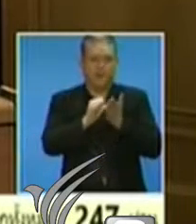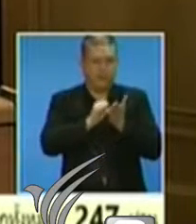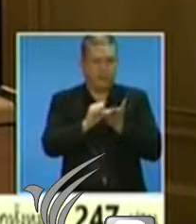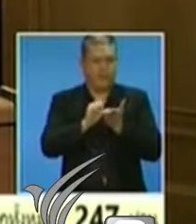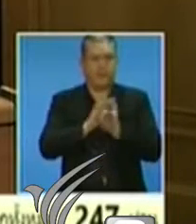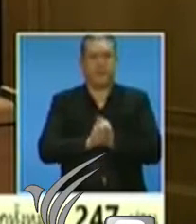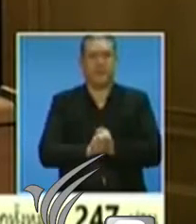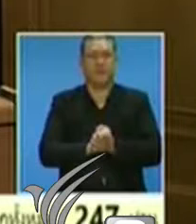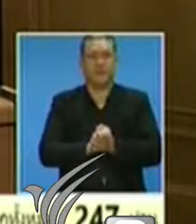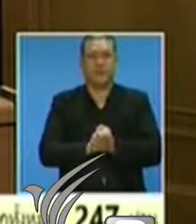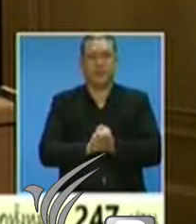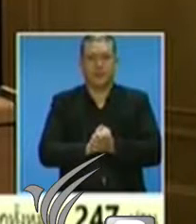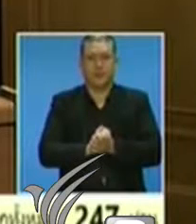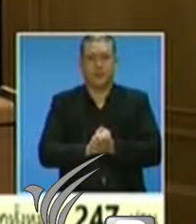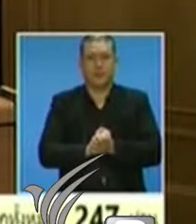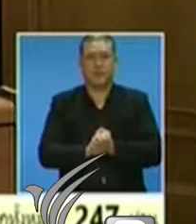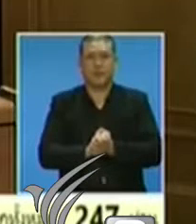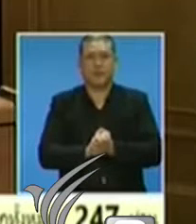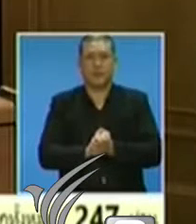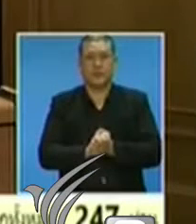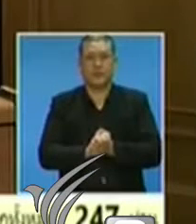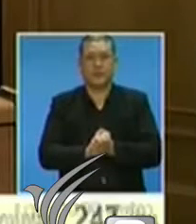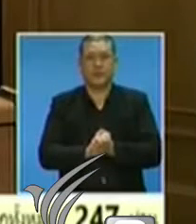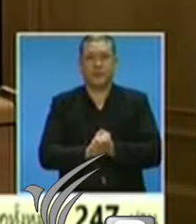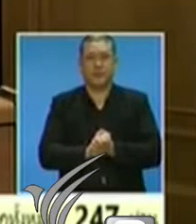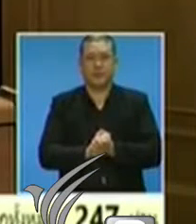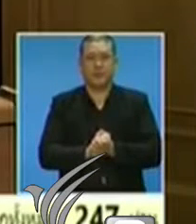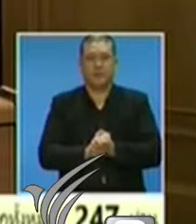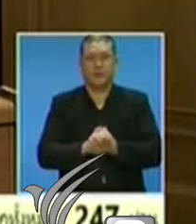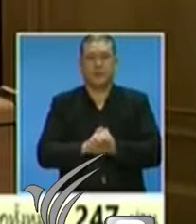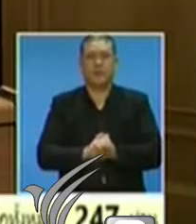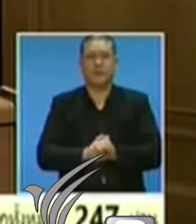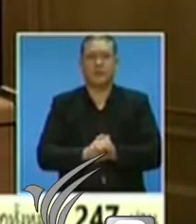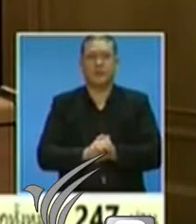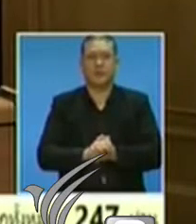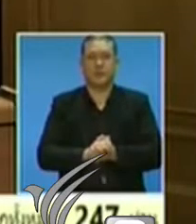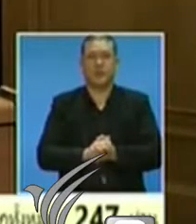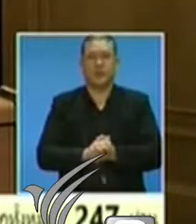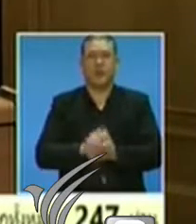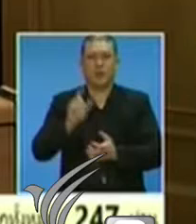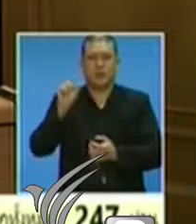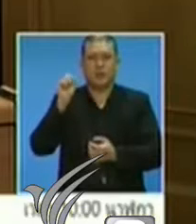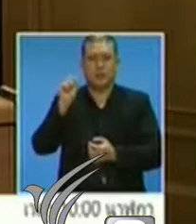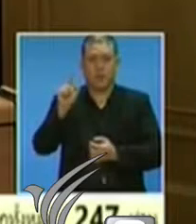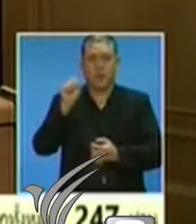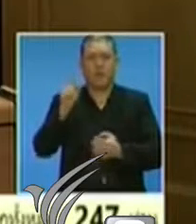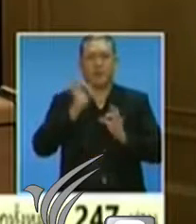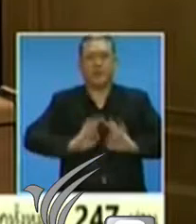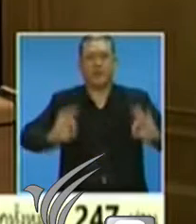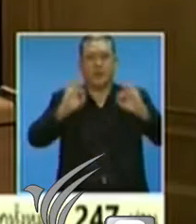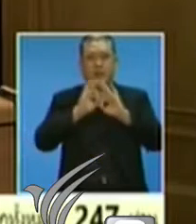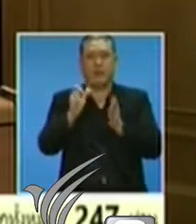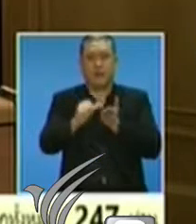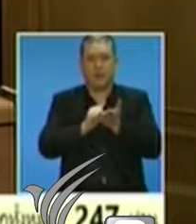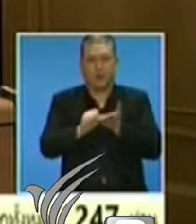แก้ไขพระบัญญัติคณะสงฆ์นี้จำเป็นจะต้องทำโดยรีบด่วนไม่ควรเนิ่นช้าอีกต่อ